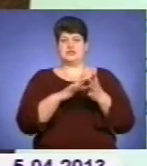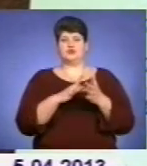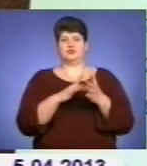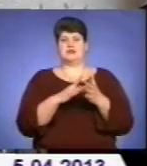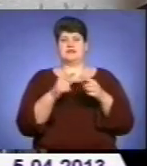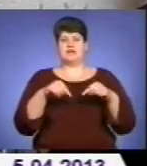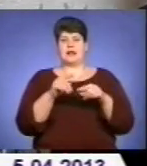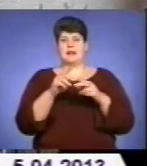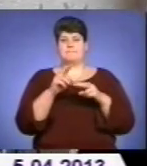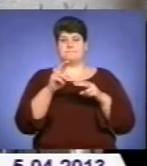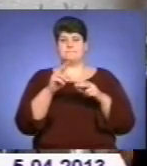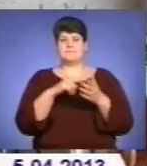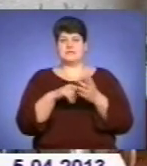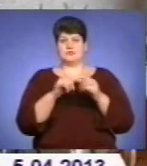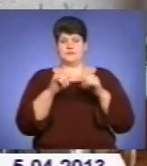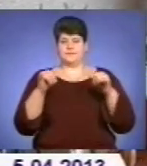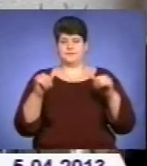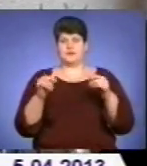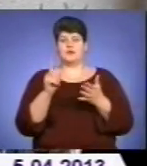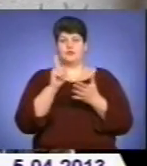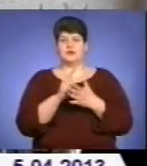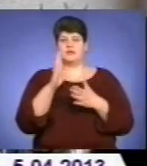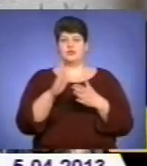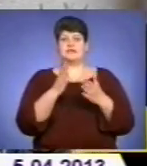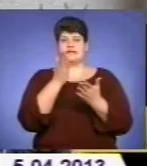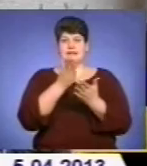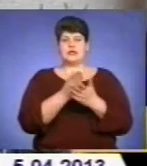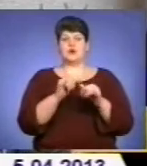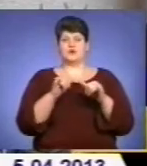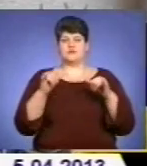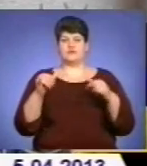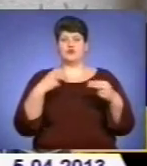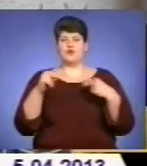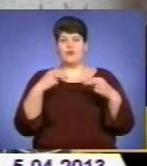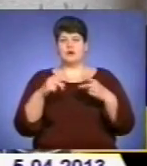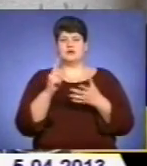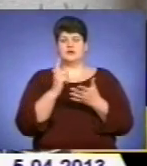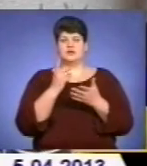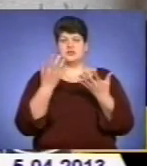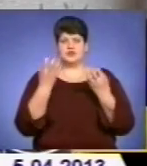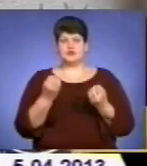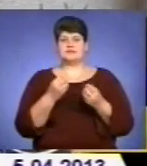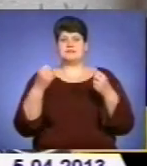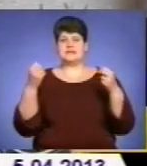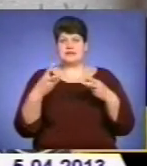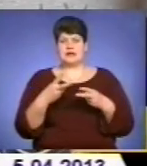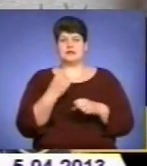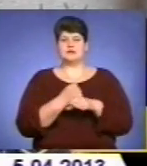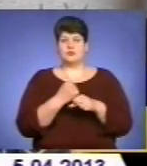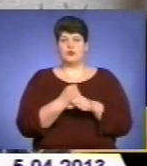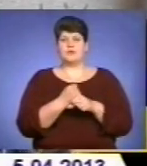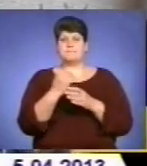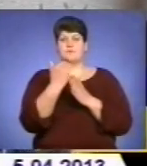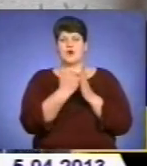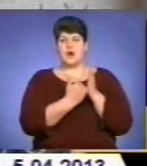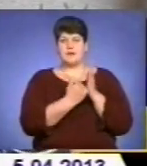розбудовується. Обязательно должен быть стратегию развития. А в Кракове была разработана еще специальная